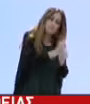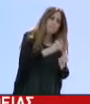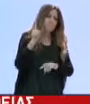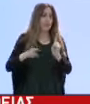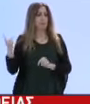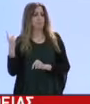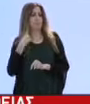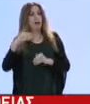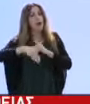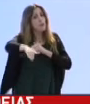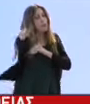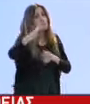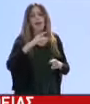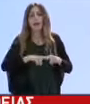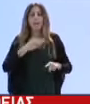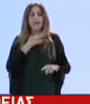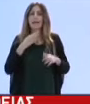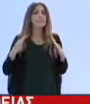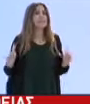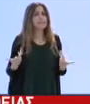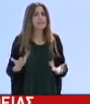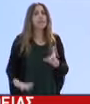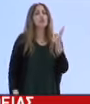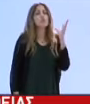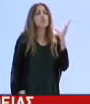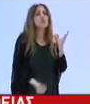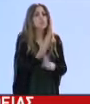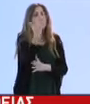είναι απαραίτητο να ξεκινήσει ένας νέος